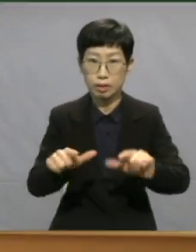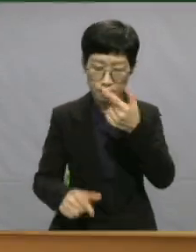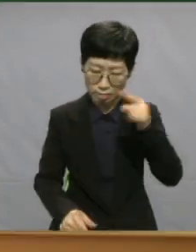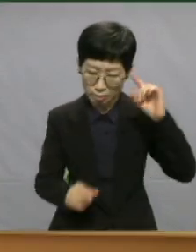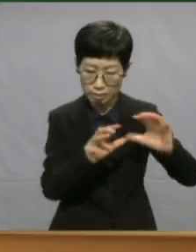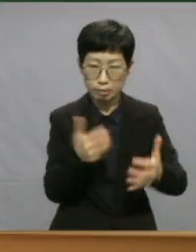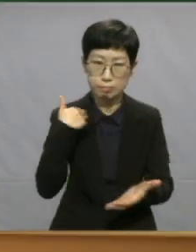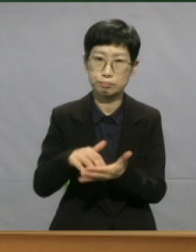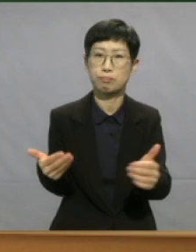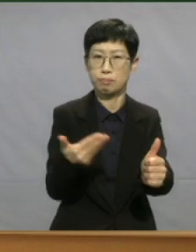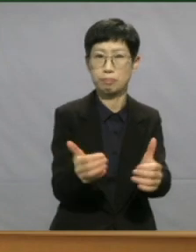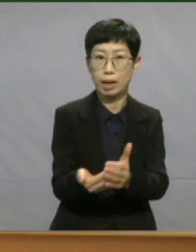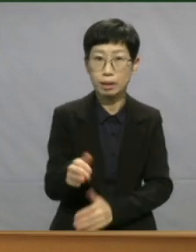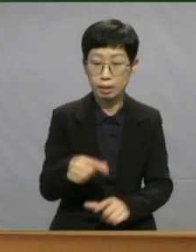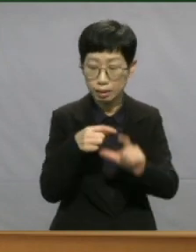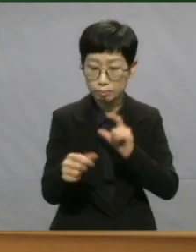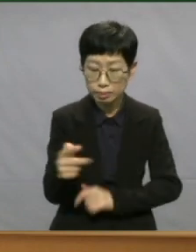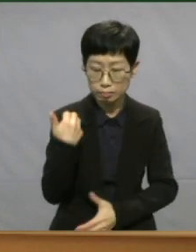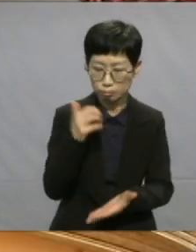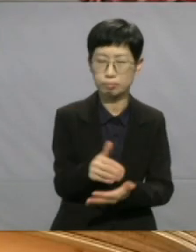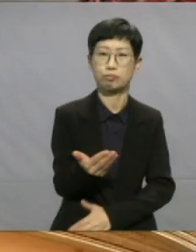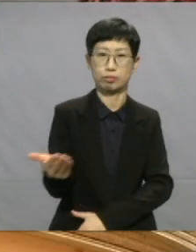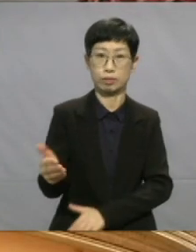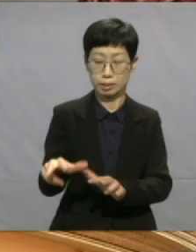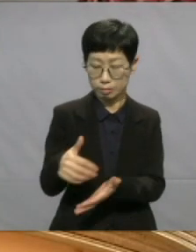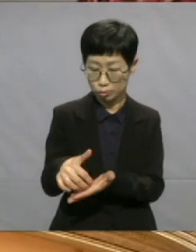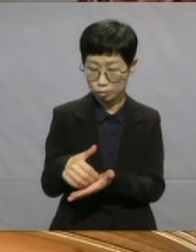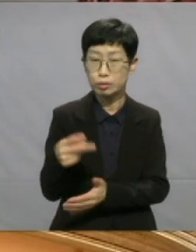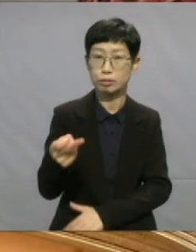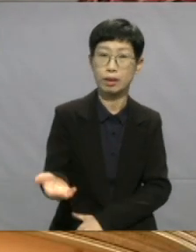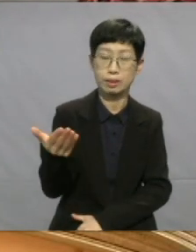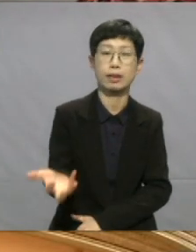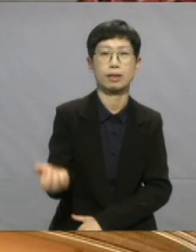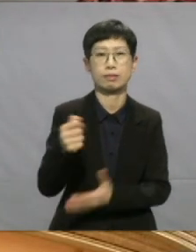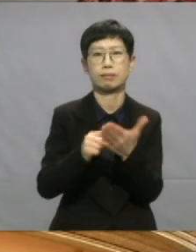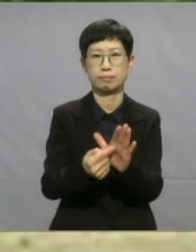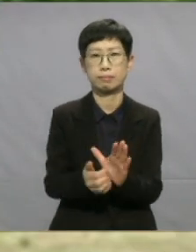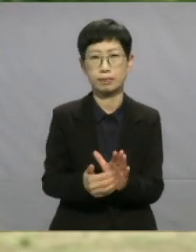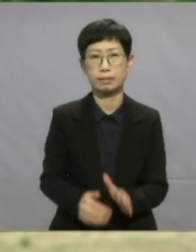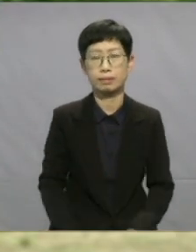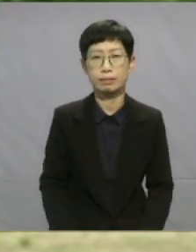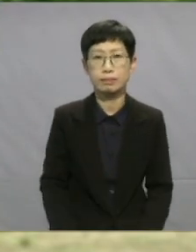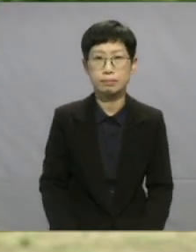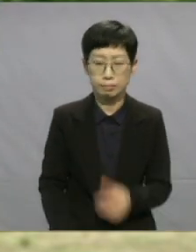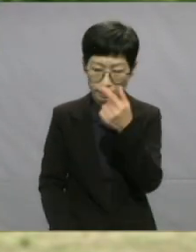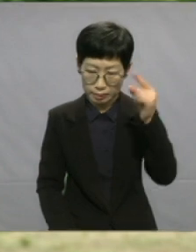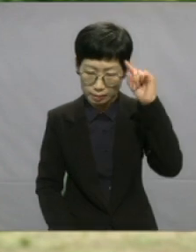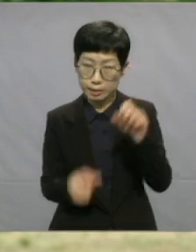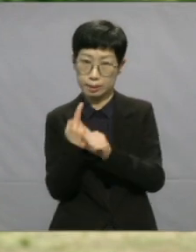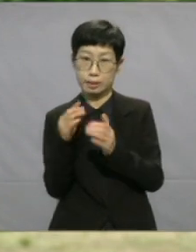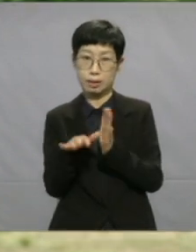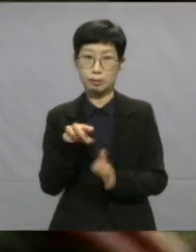반환했다 일부가 재 반환도 12개 이상을 보유하고 있다고 이번에 밝힌 겁니다 러시아는 지난해